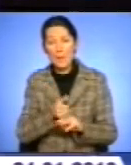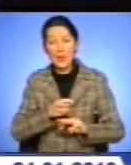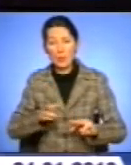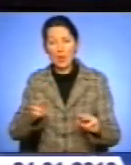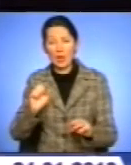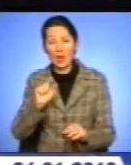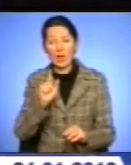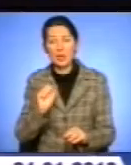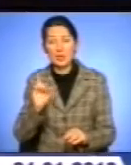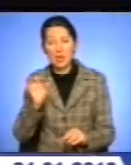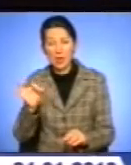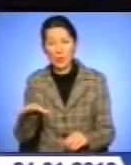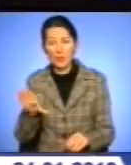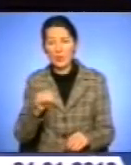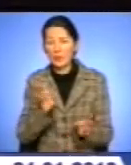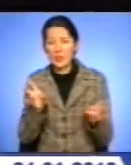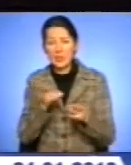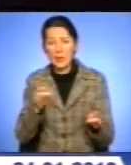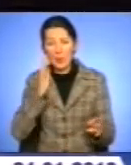фактично половину комунальних.